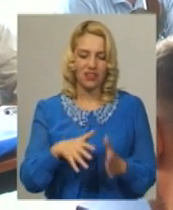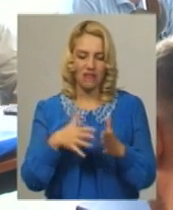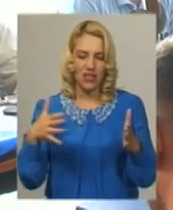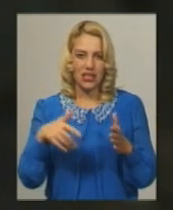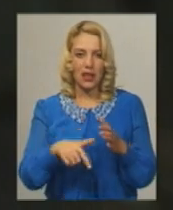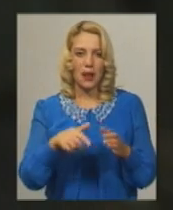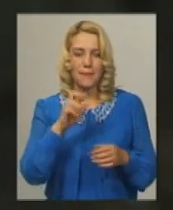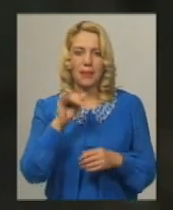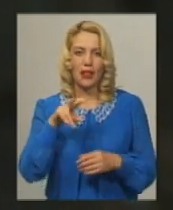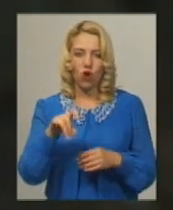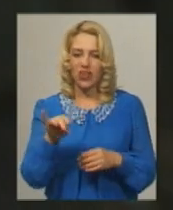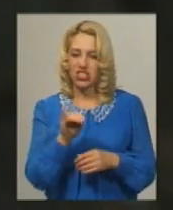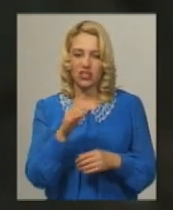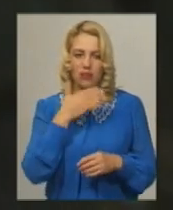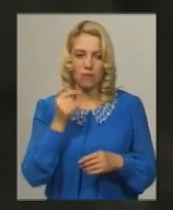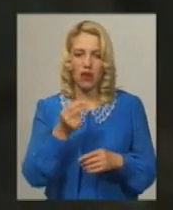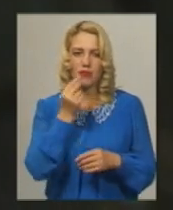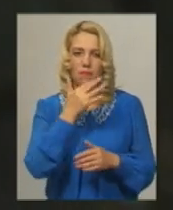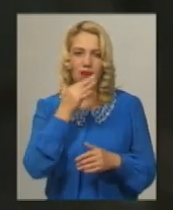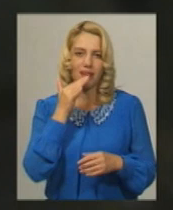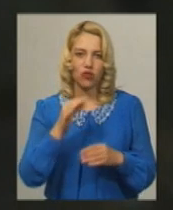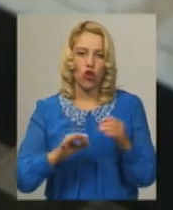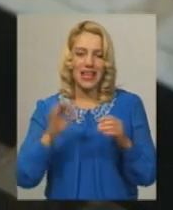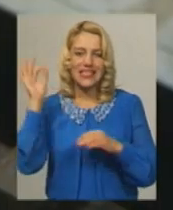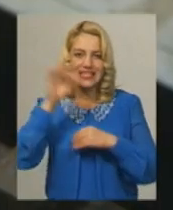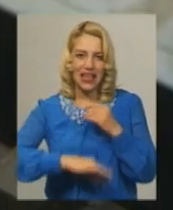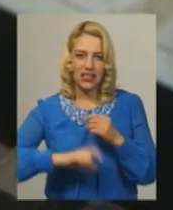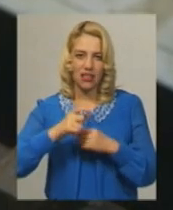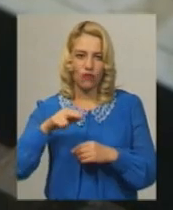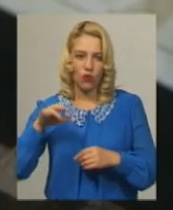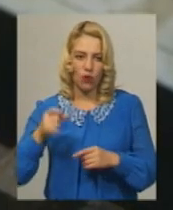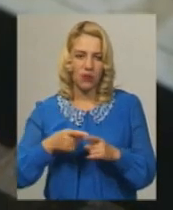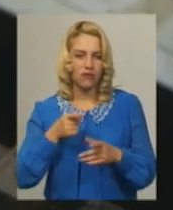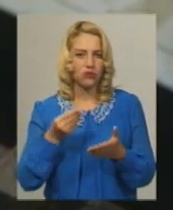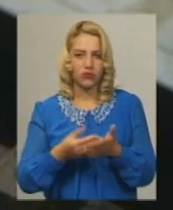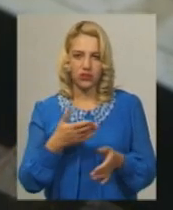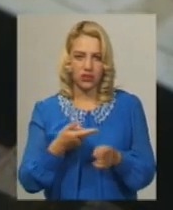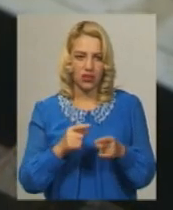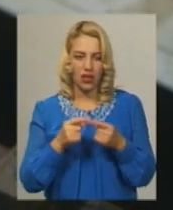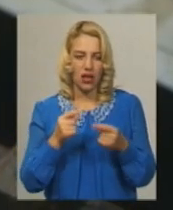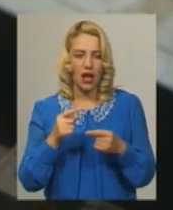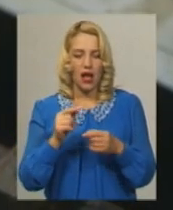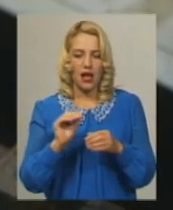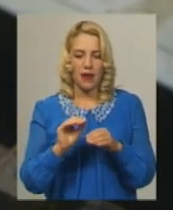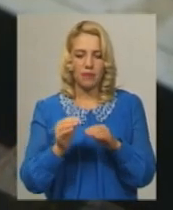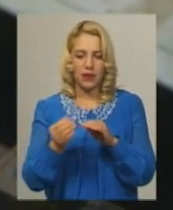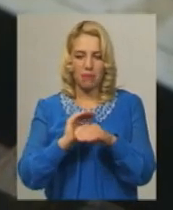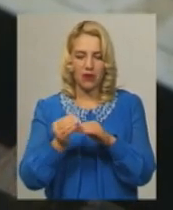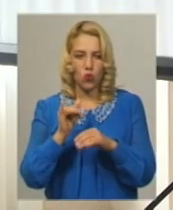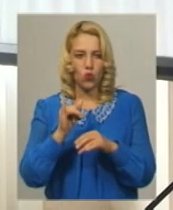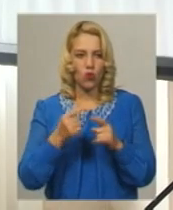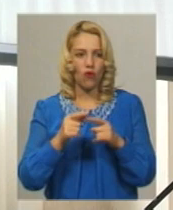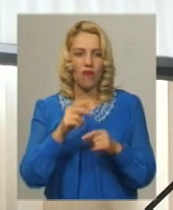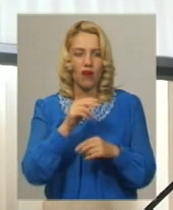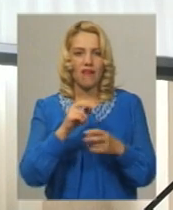і нежирне. Його багато їдять в Західній Європі, як і ціну на мікроелементи ікру молюсків. Панцир використовують в фармакології, слиз у косметології.